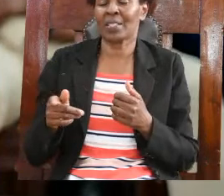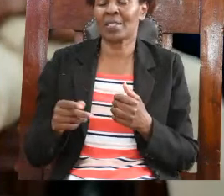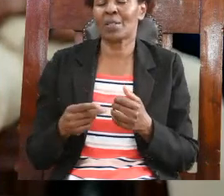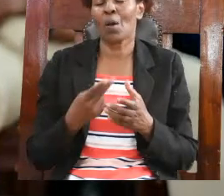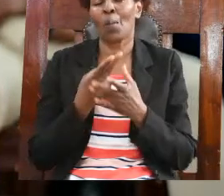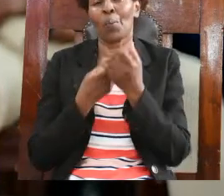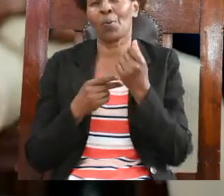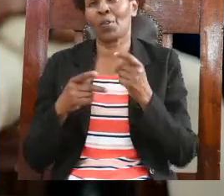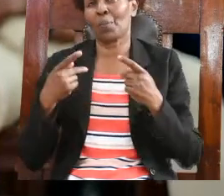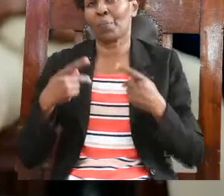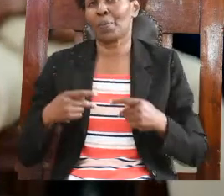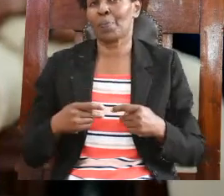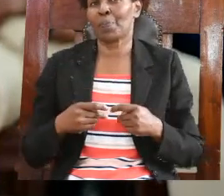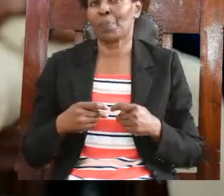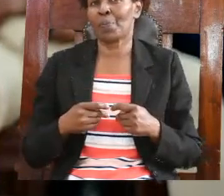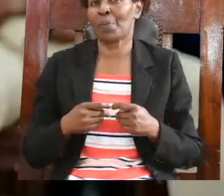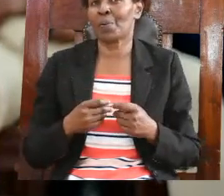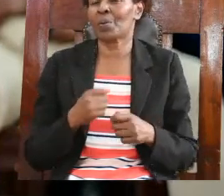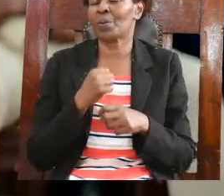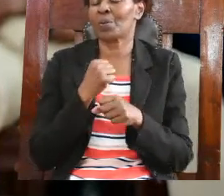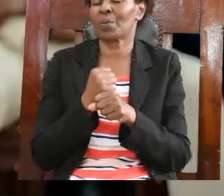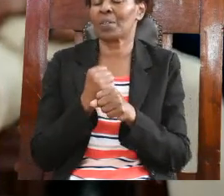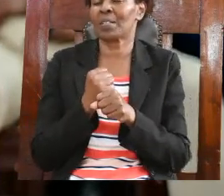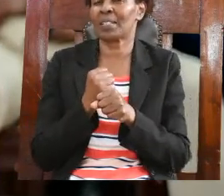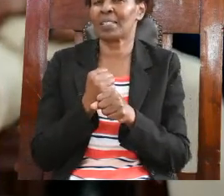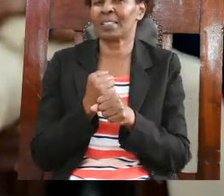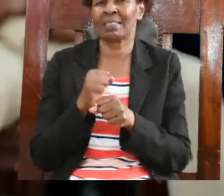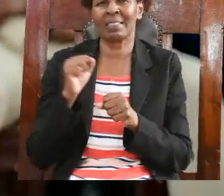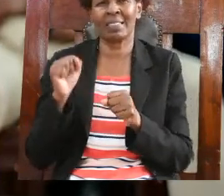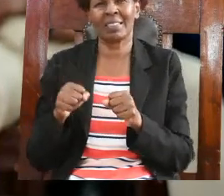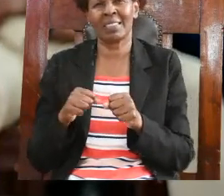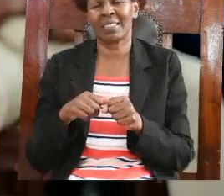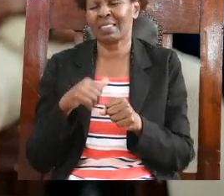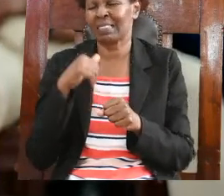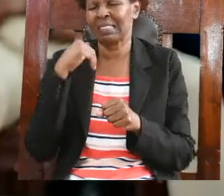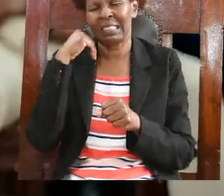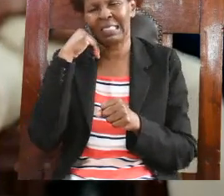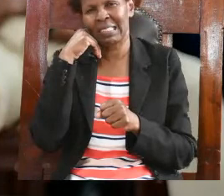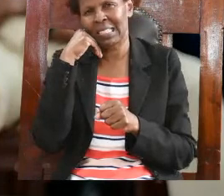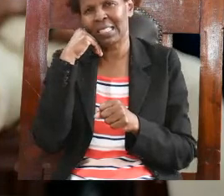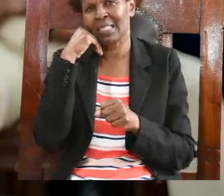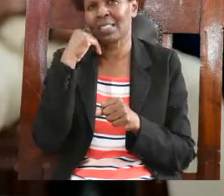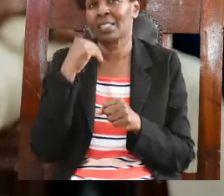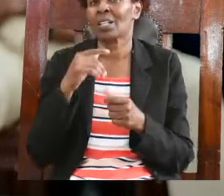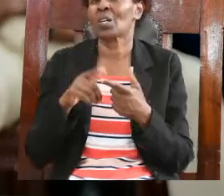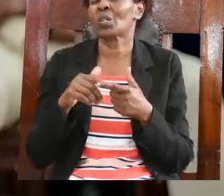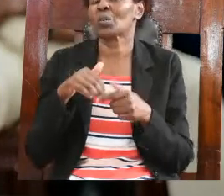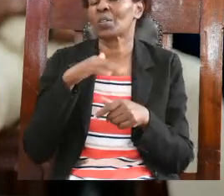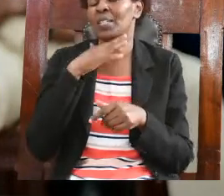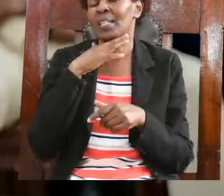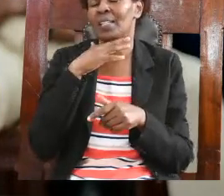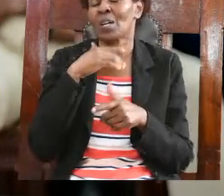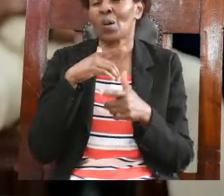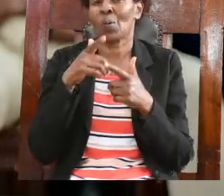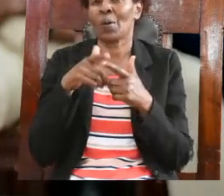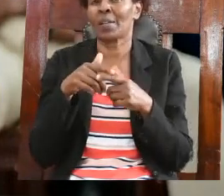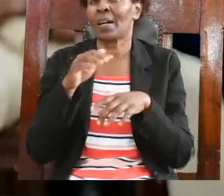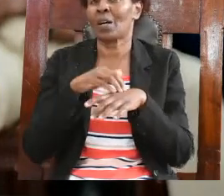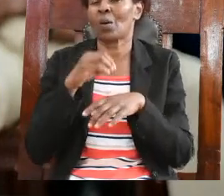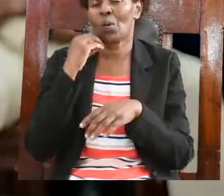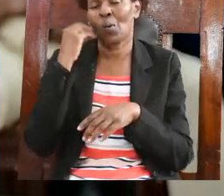amejitoa, ikafika mahali mpaka amegonjeka, karibu aupoteze uhai wake. Na waliokuwa kule